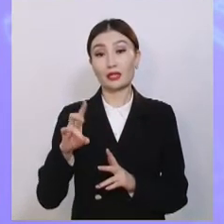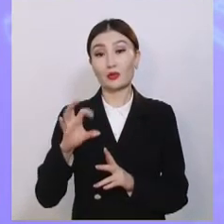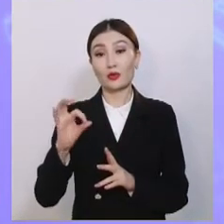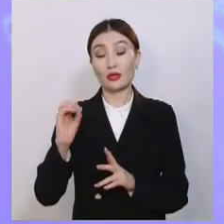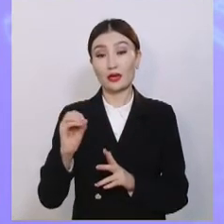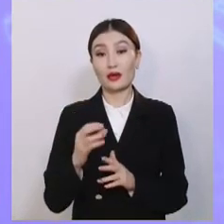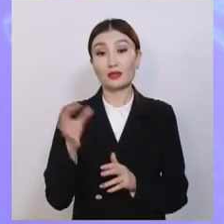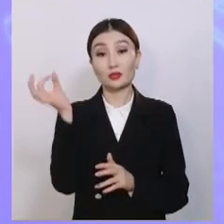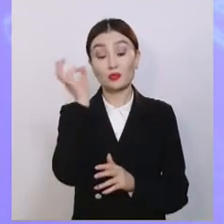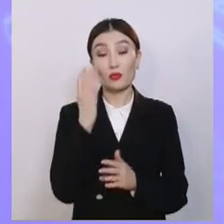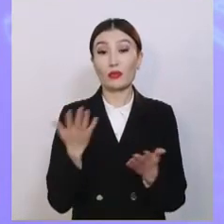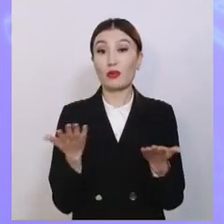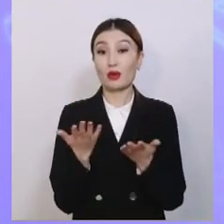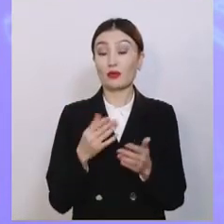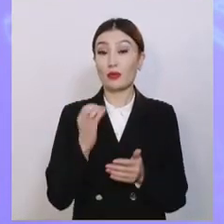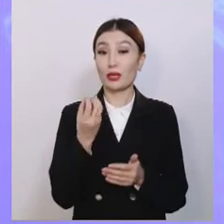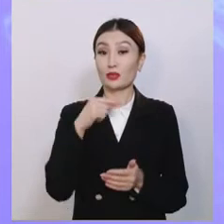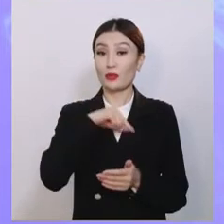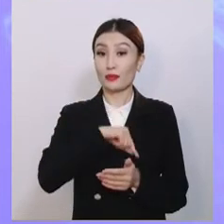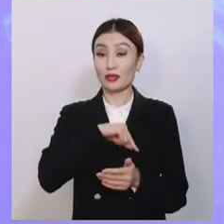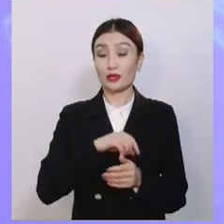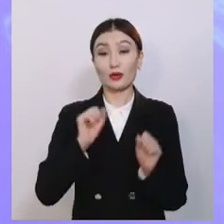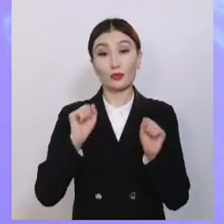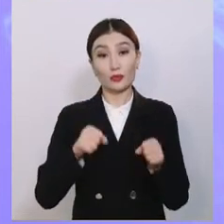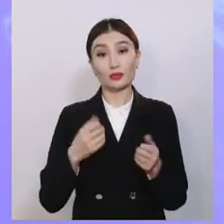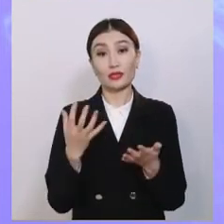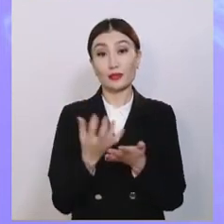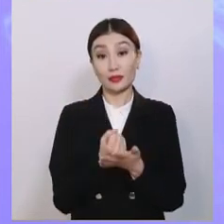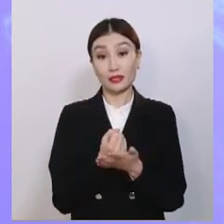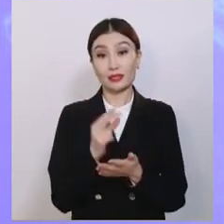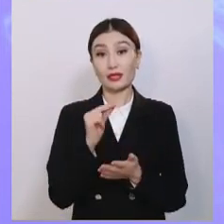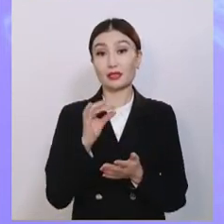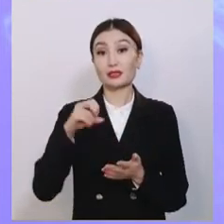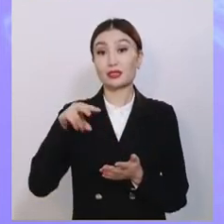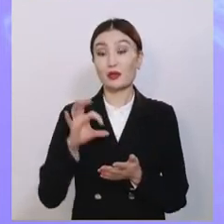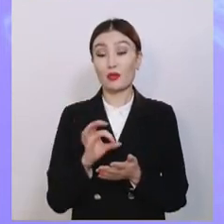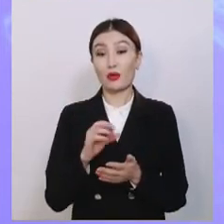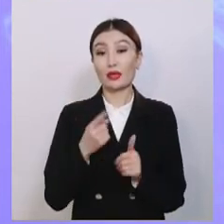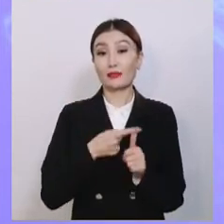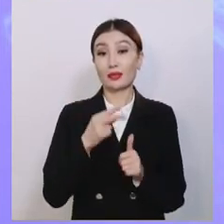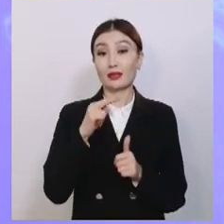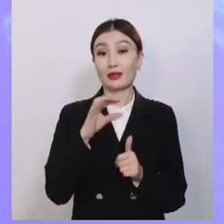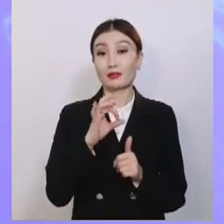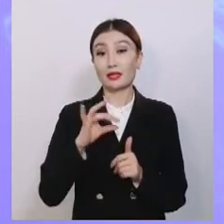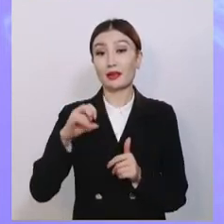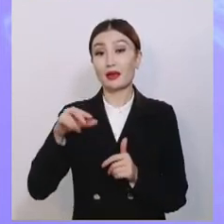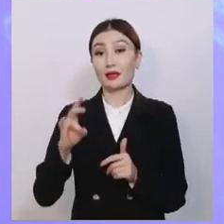Вспомним, по каким еще признакам можно определить число у имени